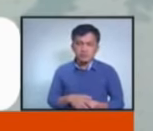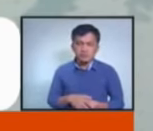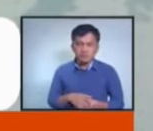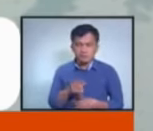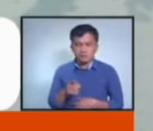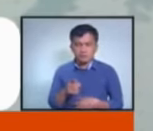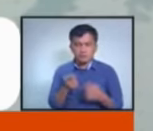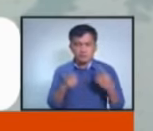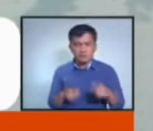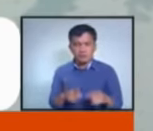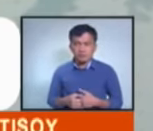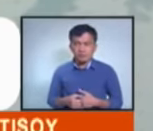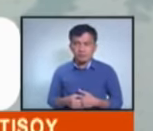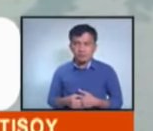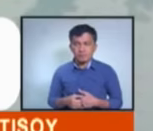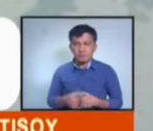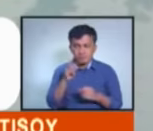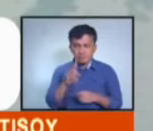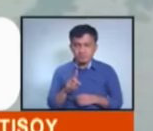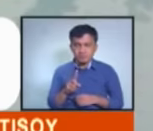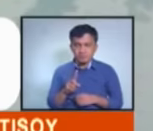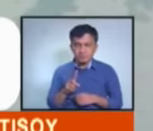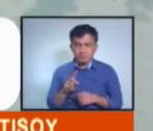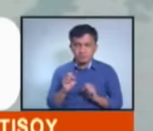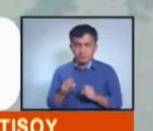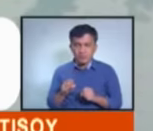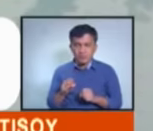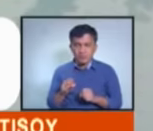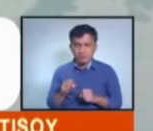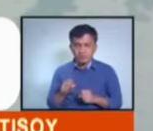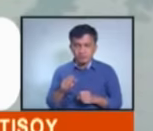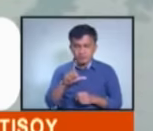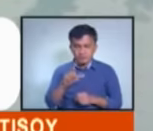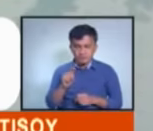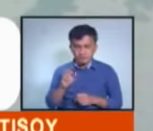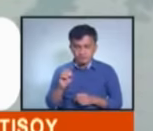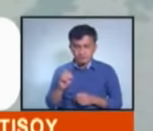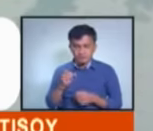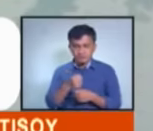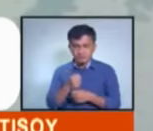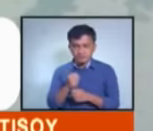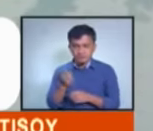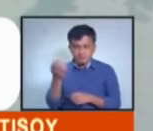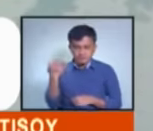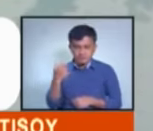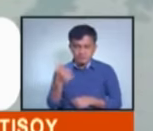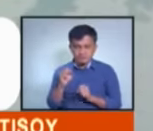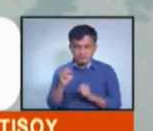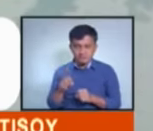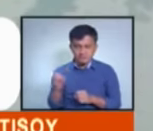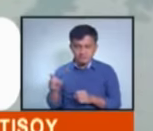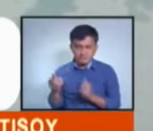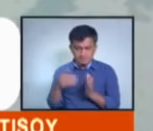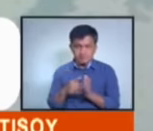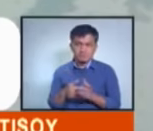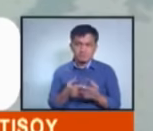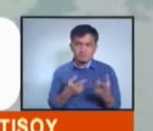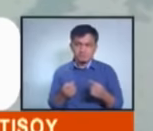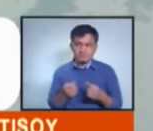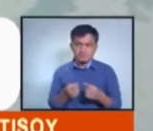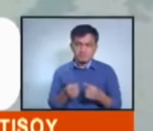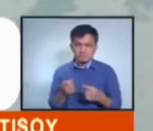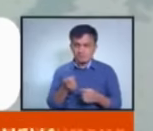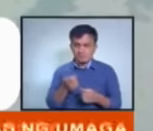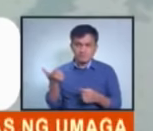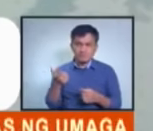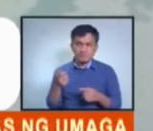Ganito po ang mangyayari ngayon. Number one, pwede po natin ito ilakad sa LTO. Nagawa na po namin ito noon. Pwede natin ulitin ngayon.